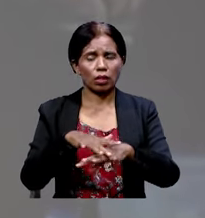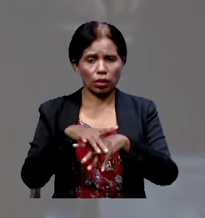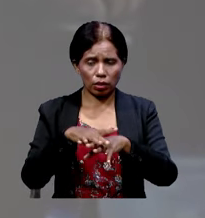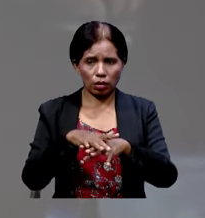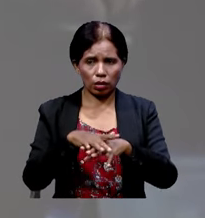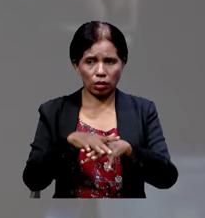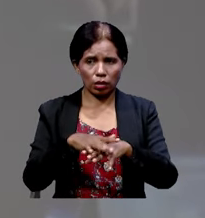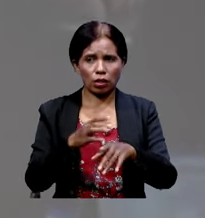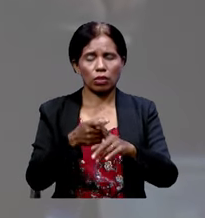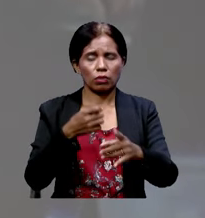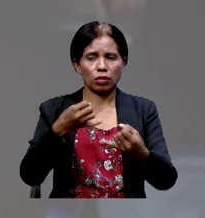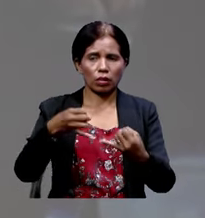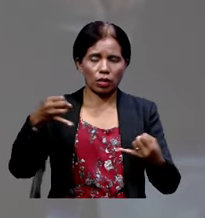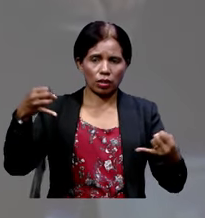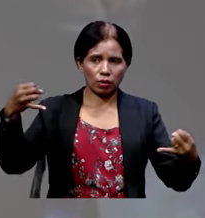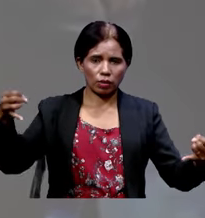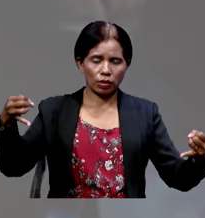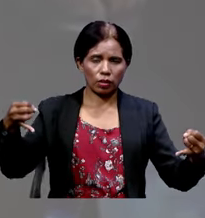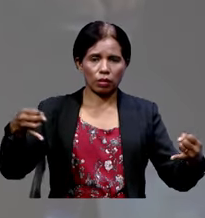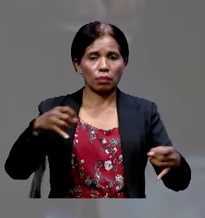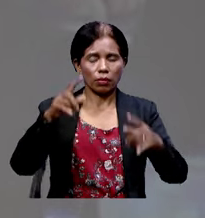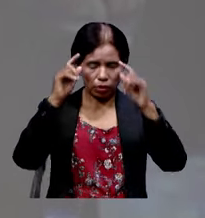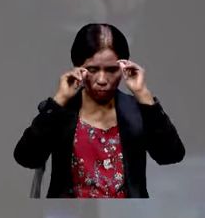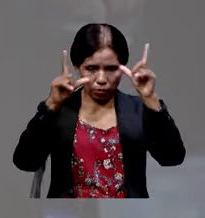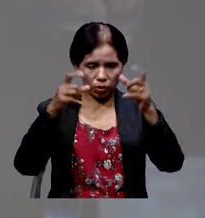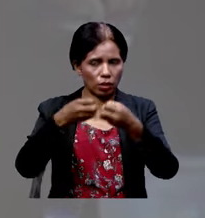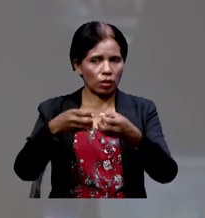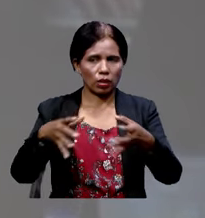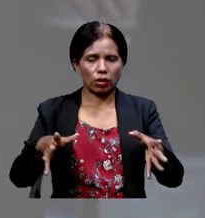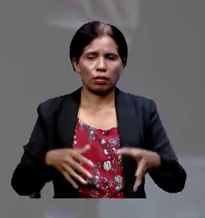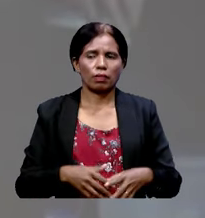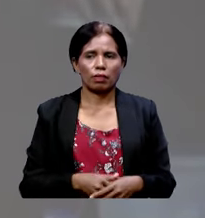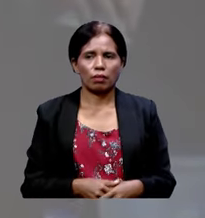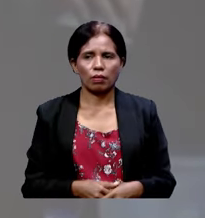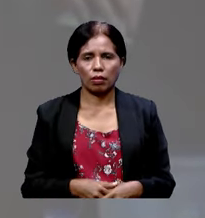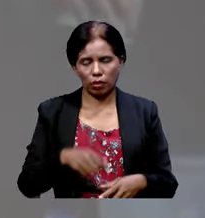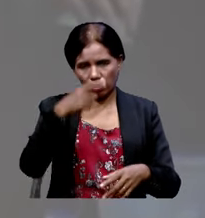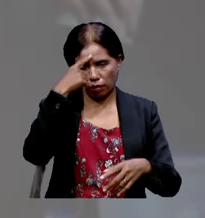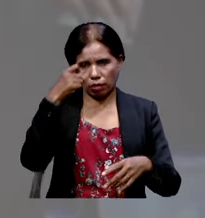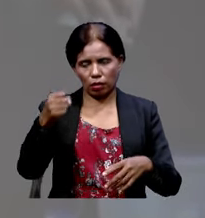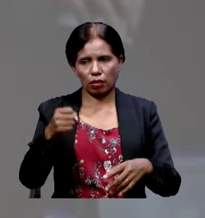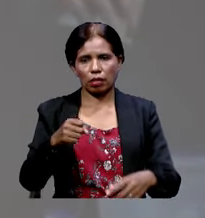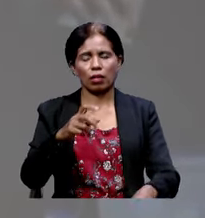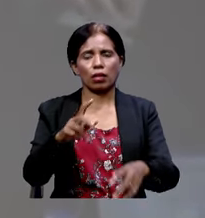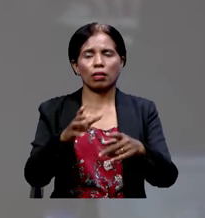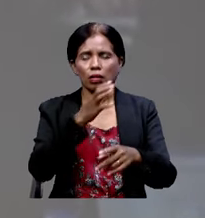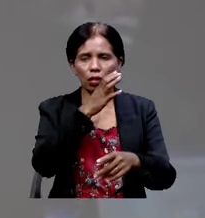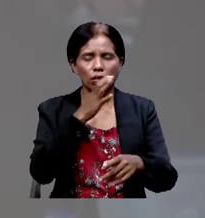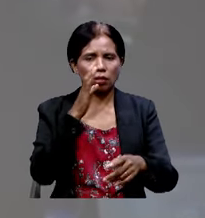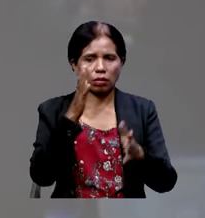original husi kabas mutin timor ni niang ne lakon lakon tamba agrik itanya agrikultur